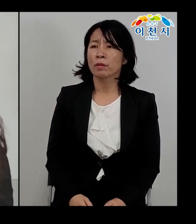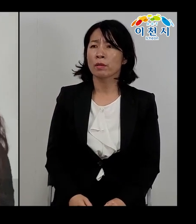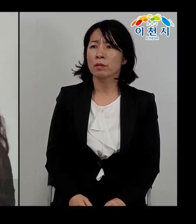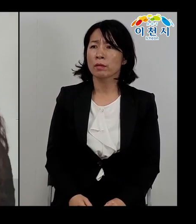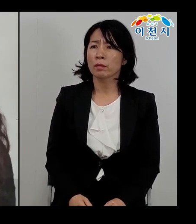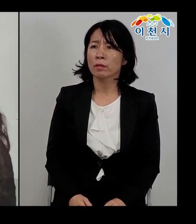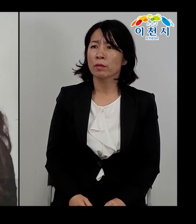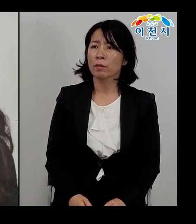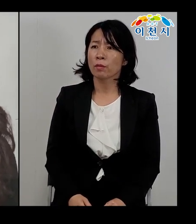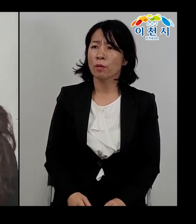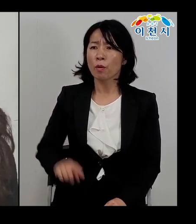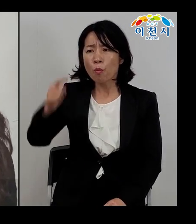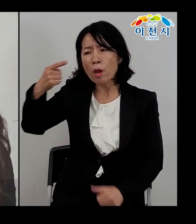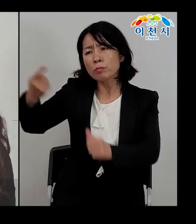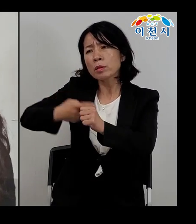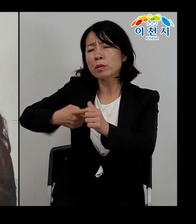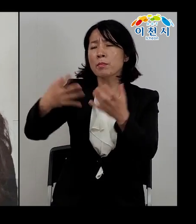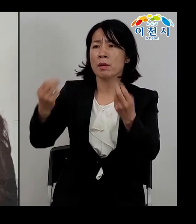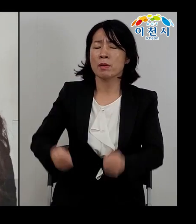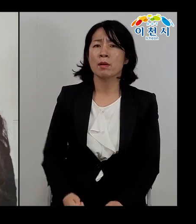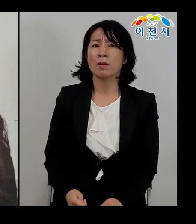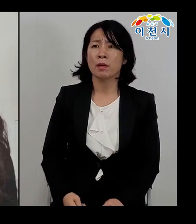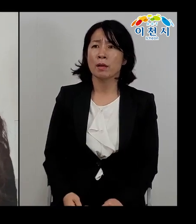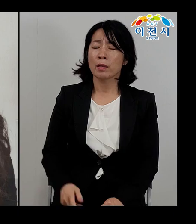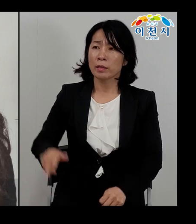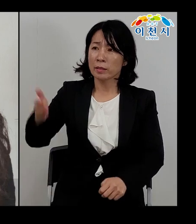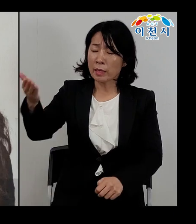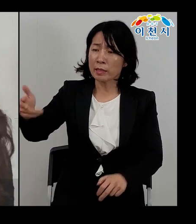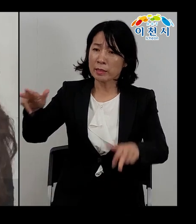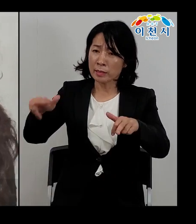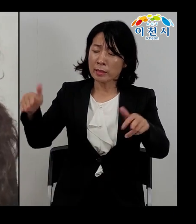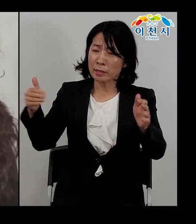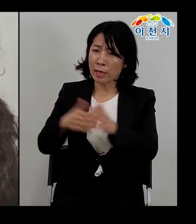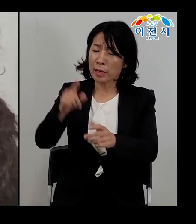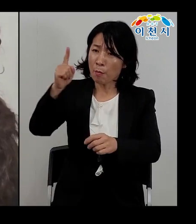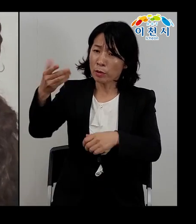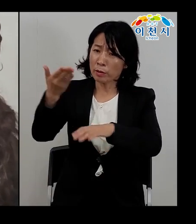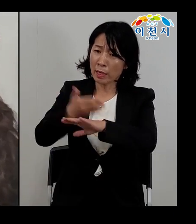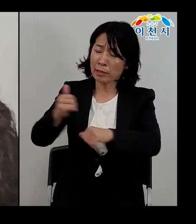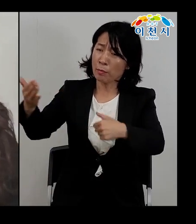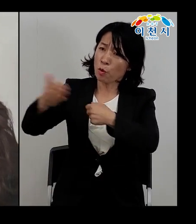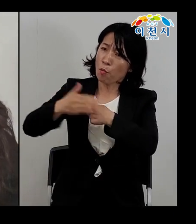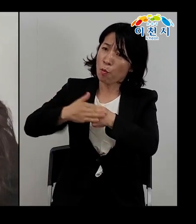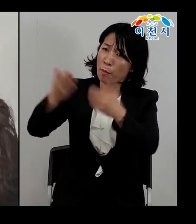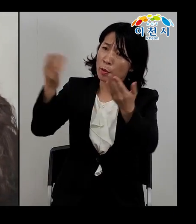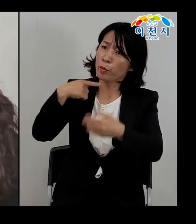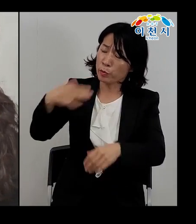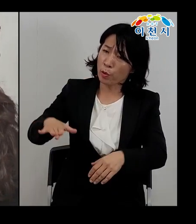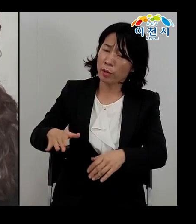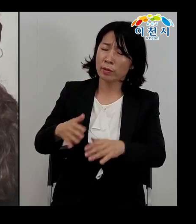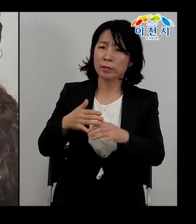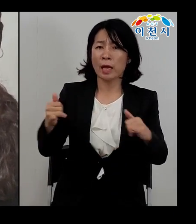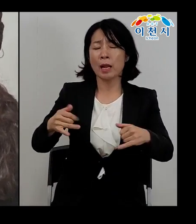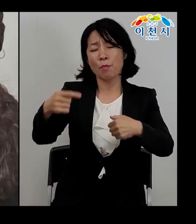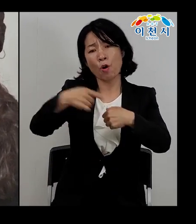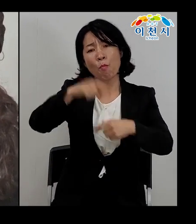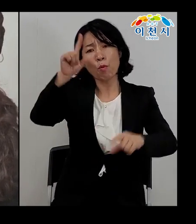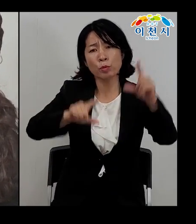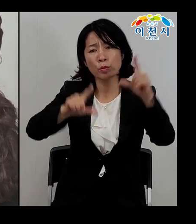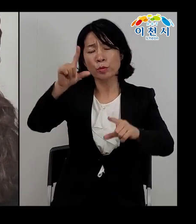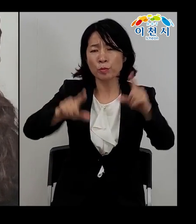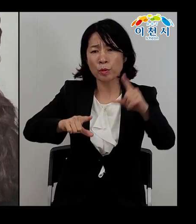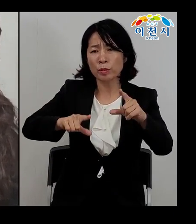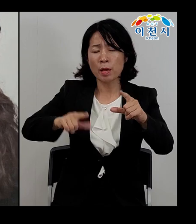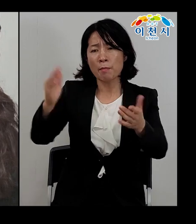개소리야. 아줌마 뭐 남의 돈 하나도 안 받고 살아요? 사람 겉모습 보고 판단하지 마세요. 이